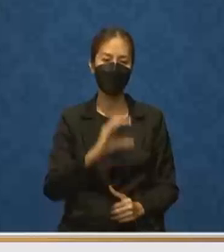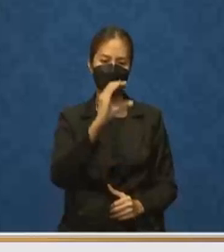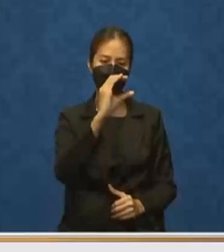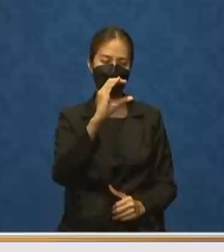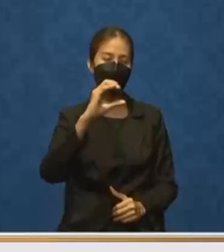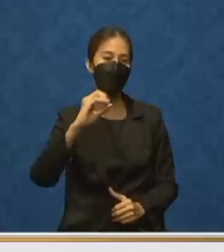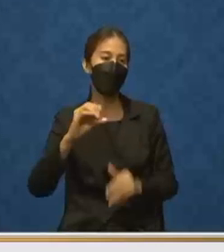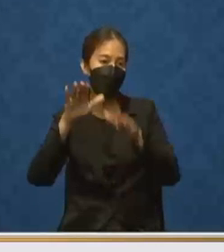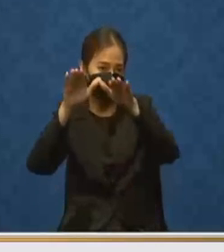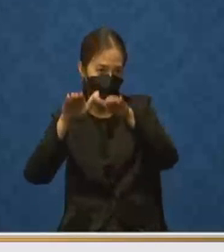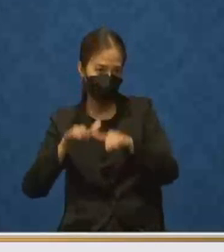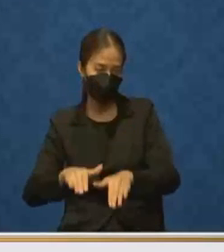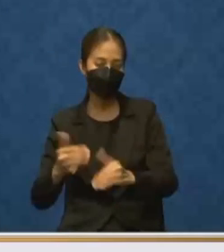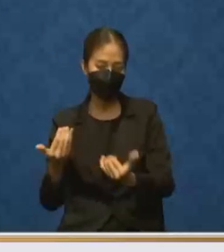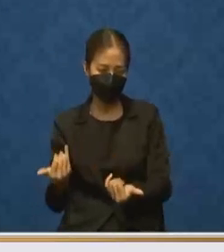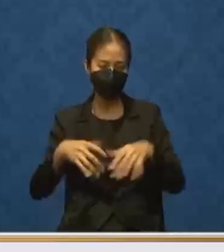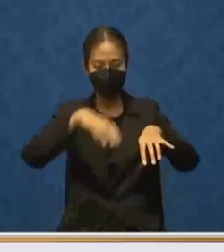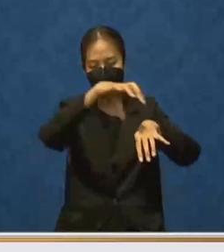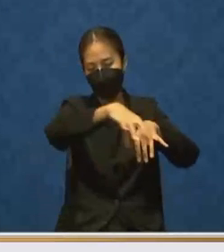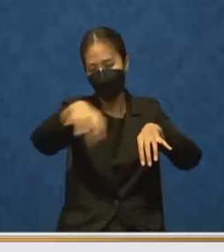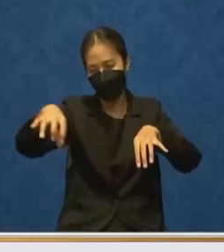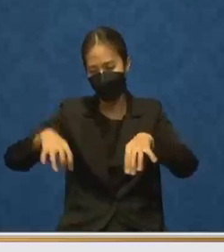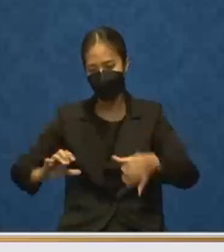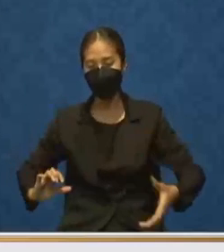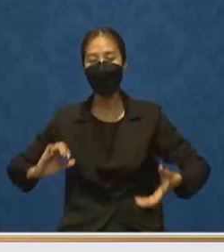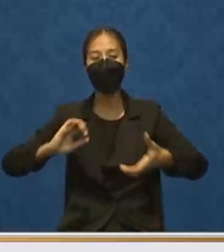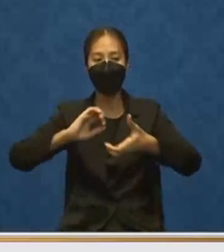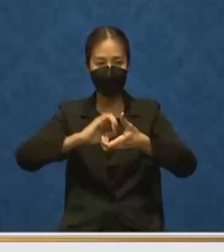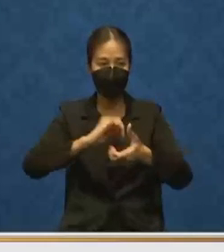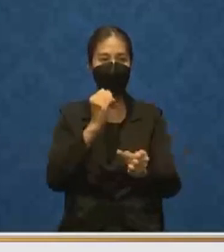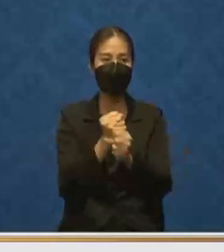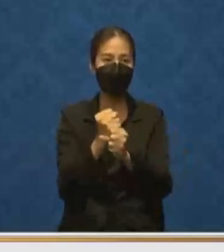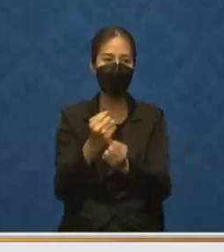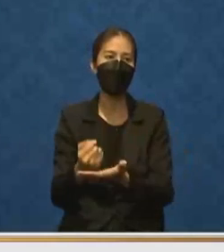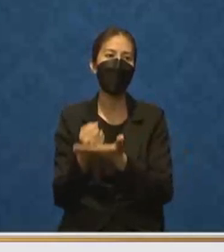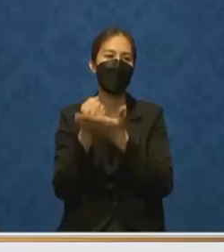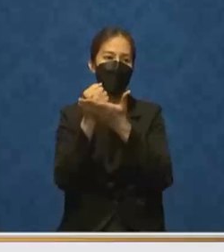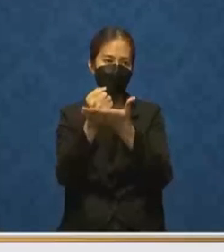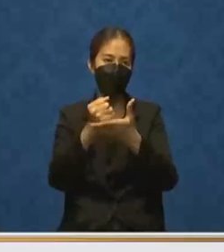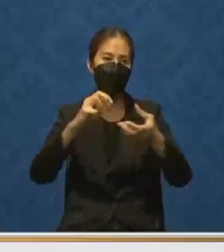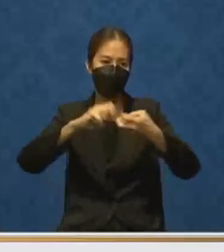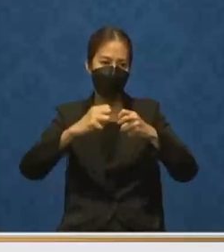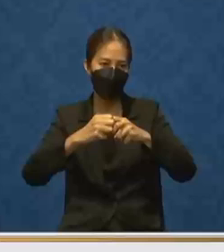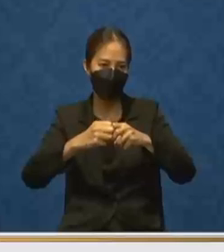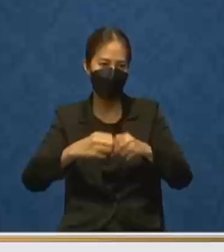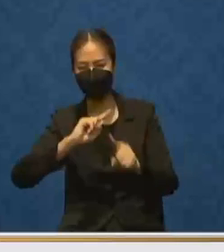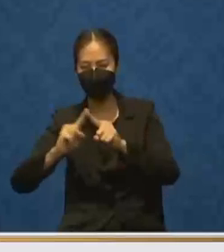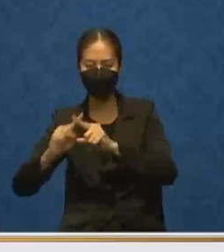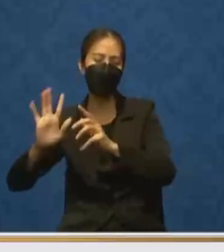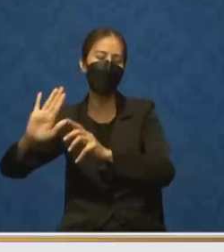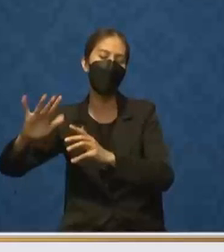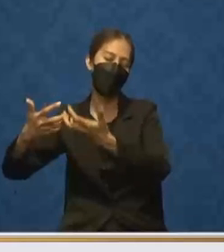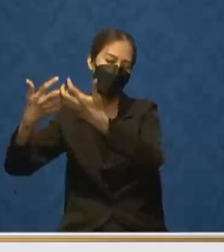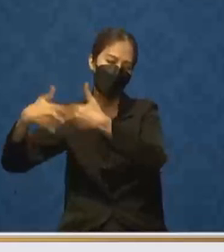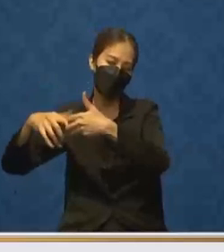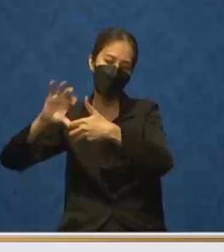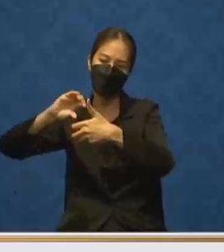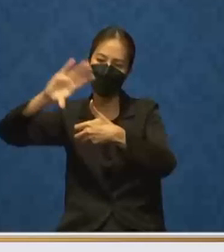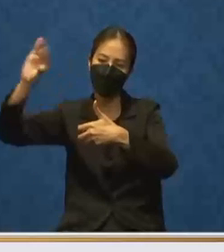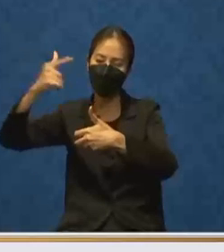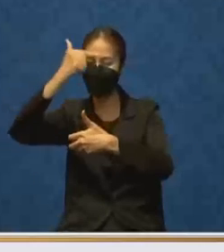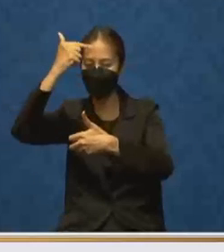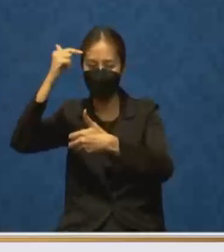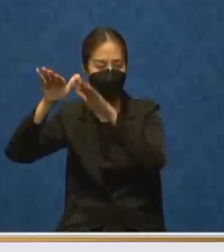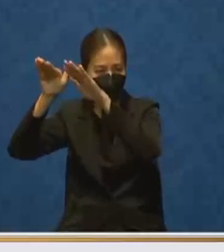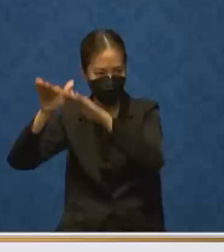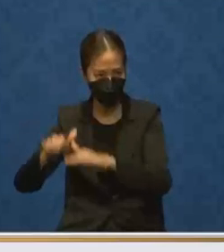ความร่วมมือของภาคีต่างๆเสริมสร้างขีดความสามารถในการลดมลพิษและลดก๊าซเรือนกระจกของภาคอุตสาหกรรมส่งเสริมการลงทุนที่ใ